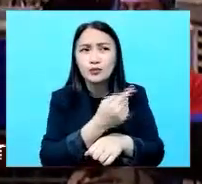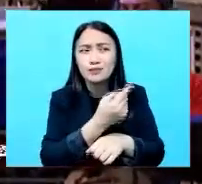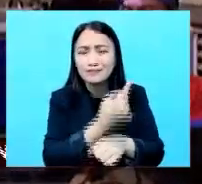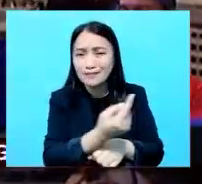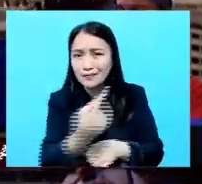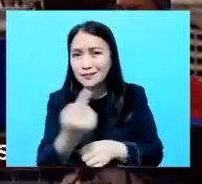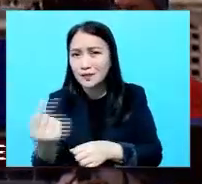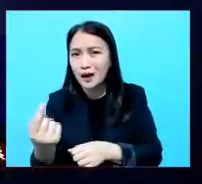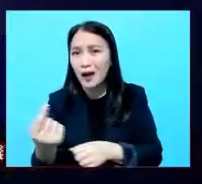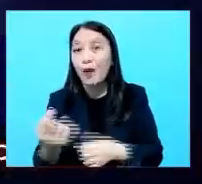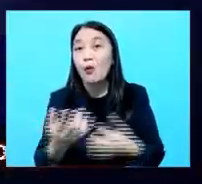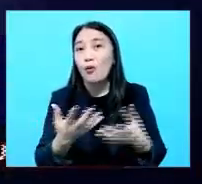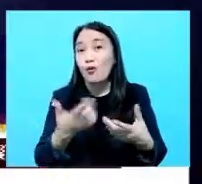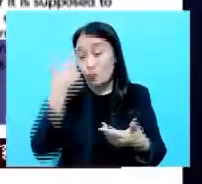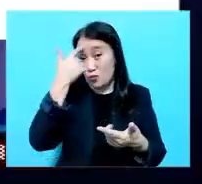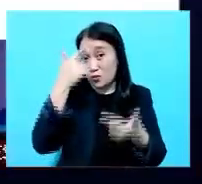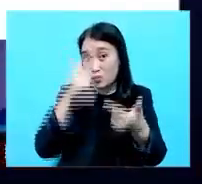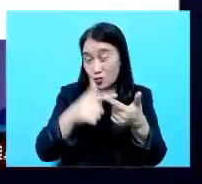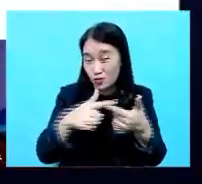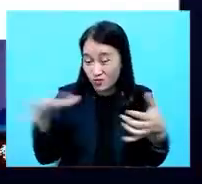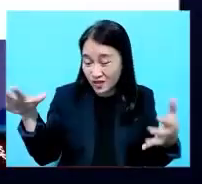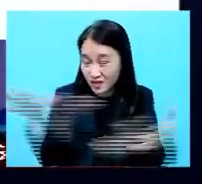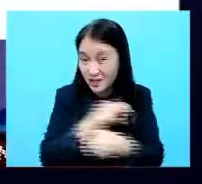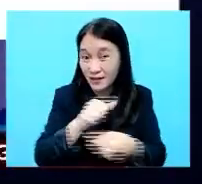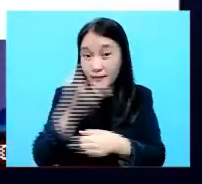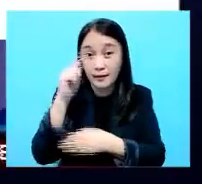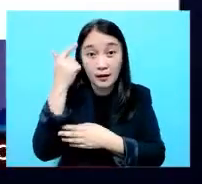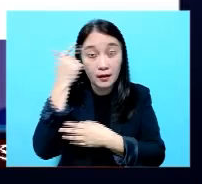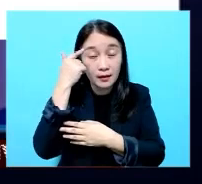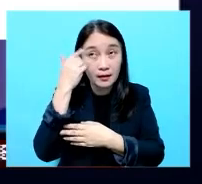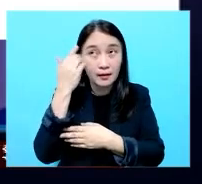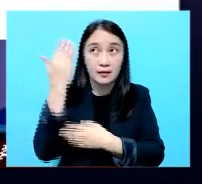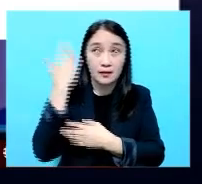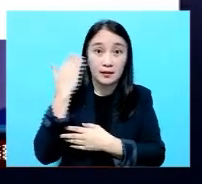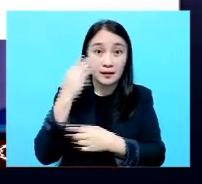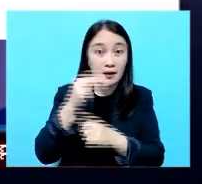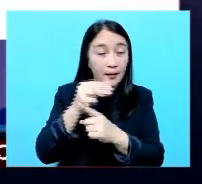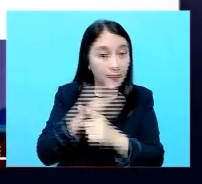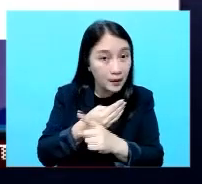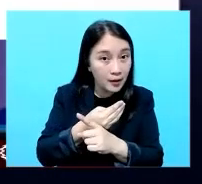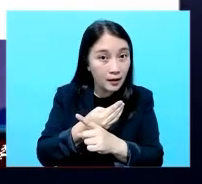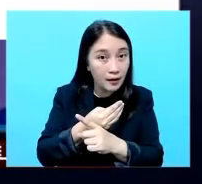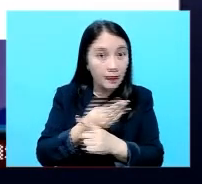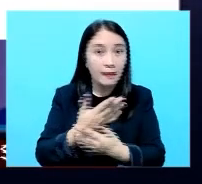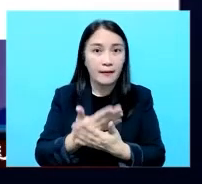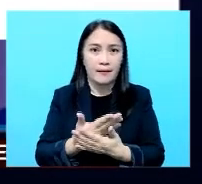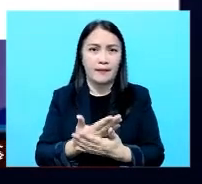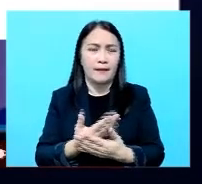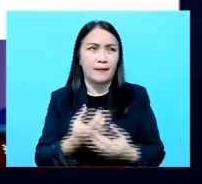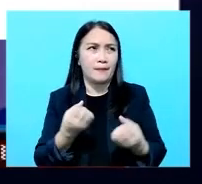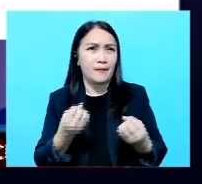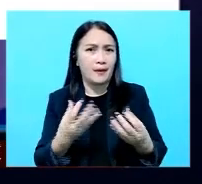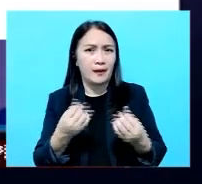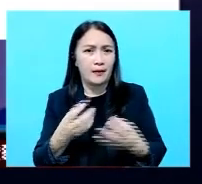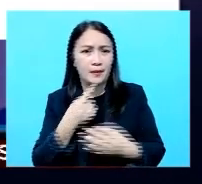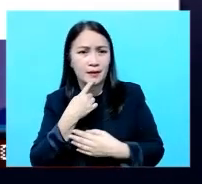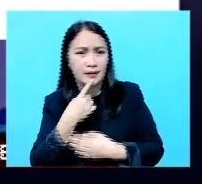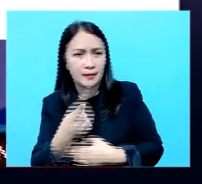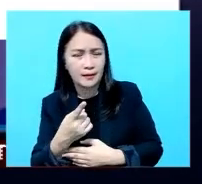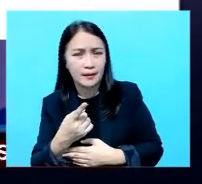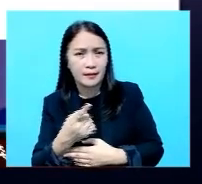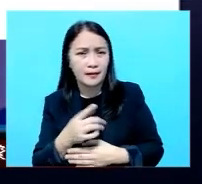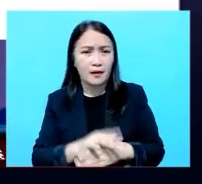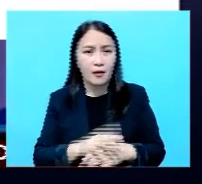ang pamahalaan. Nitong Marso lang, nabatikos ulit si VP Sara matapos tawaging communist-inspired